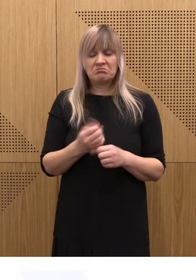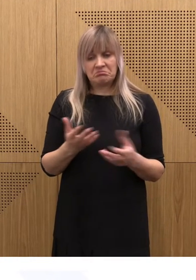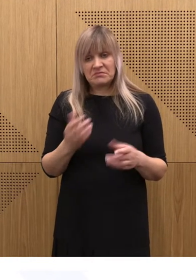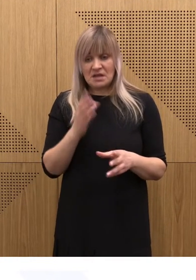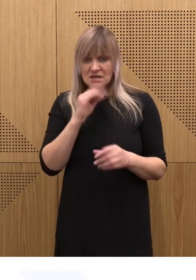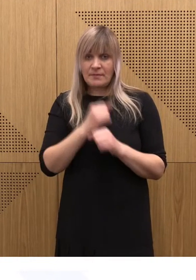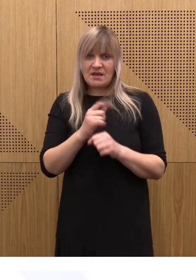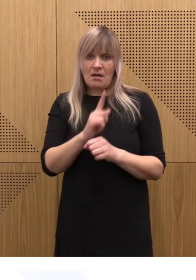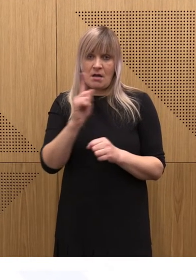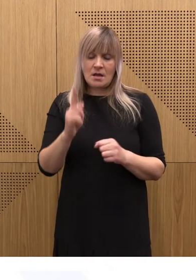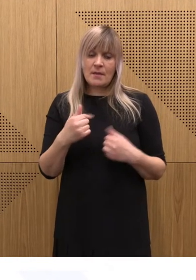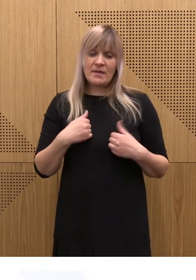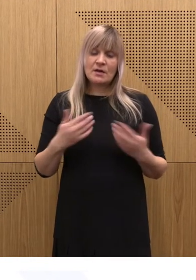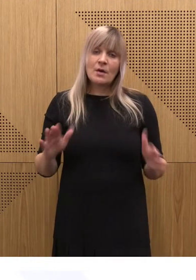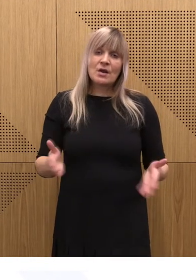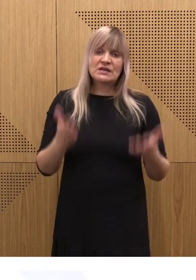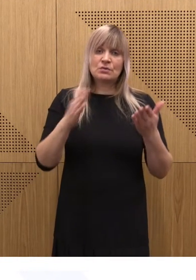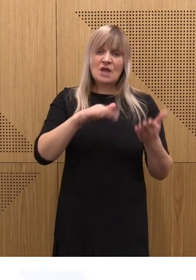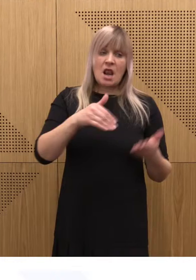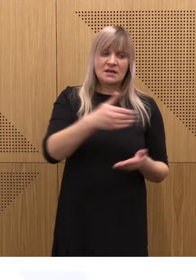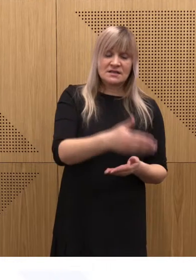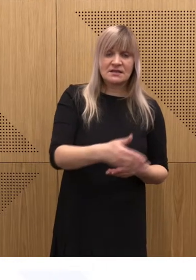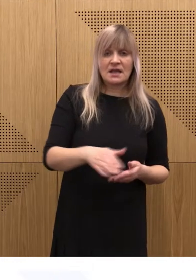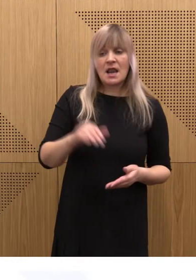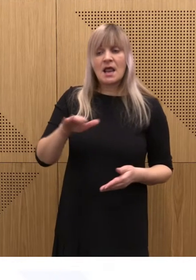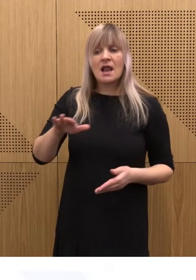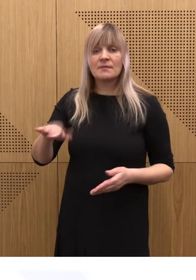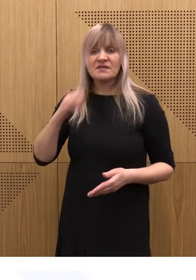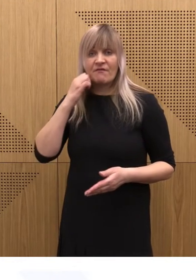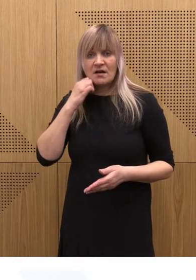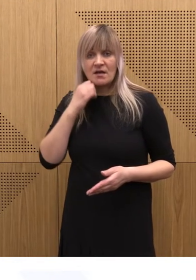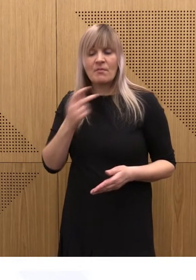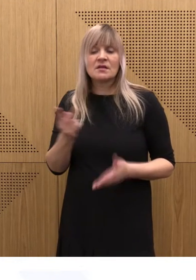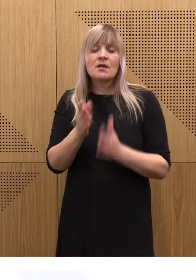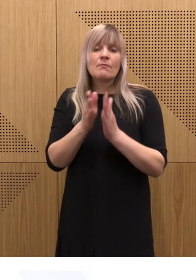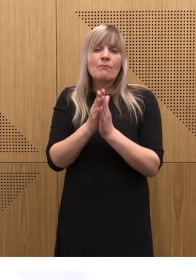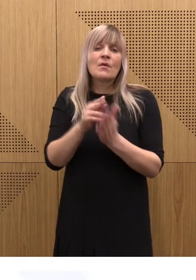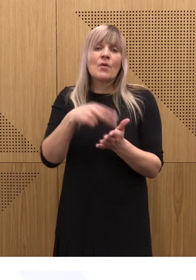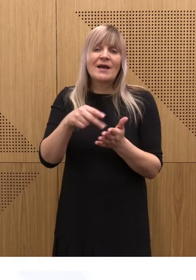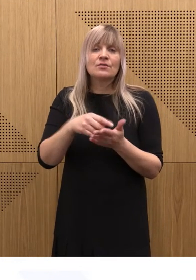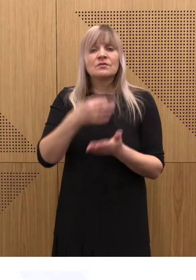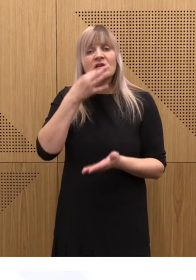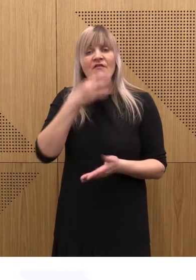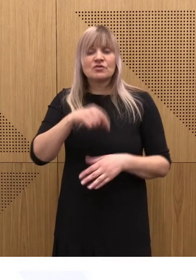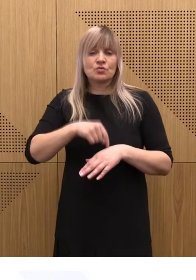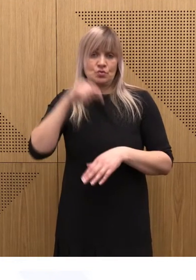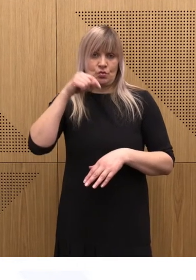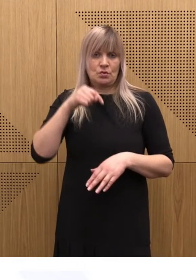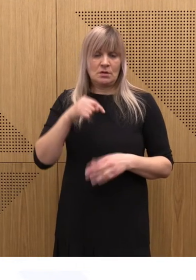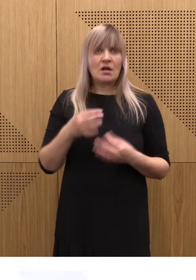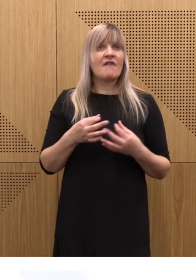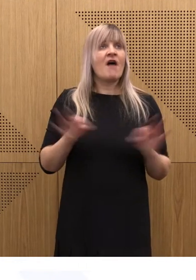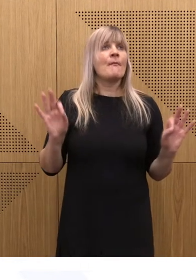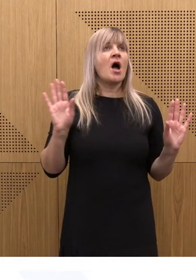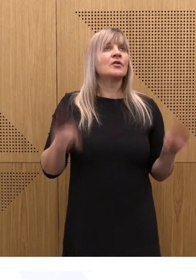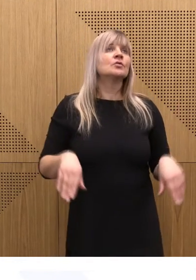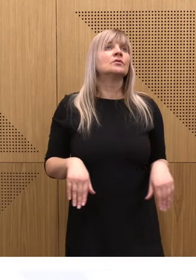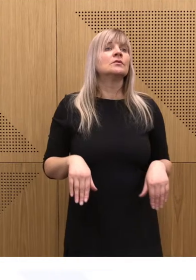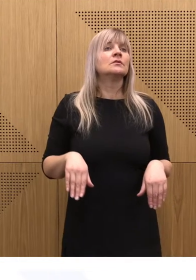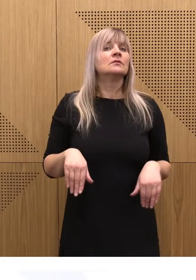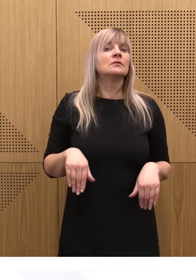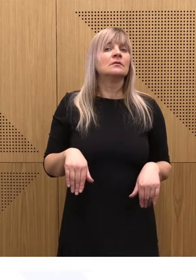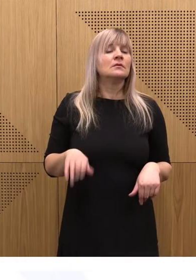nii lastevanematele kui lastele käituda vastutustundlikult, et kui tekib vabadus, siis ei kasutataks seda